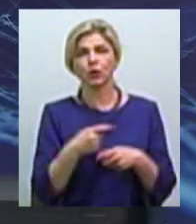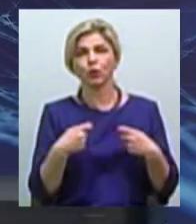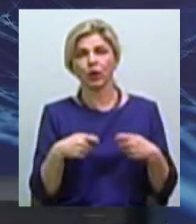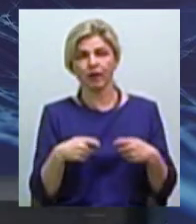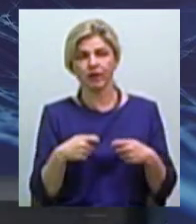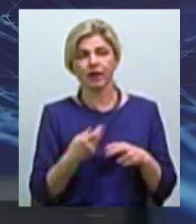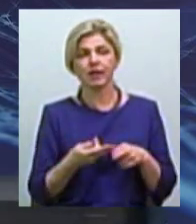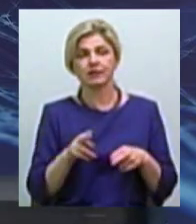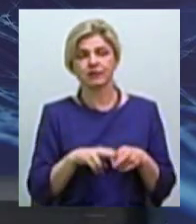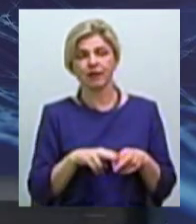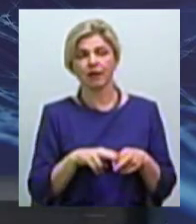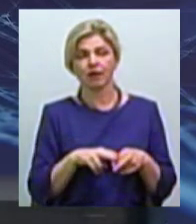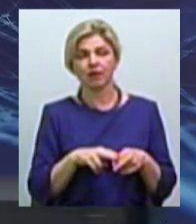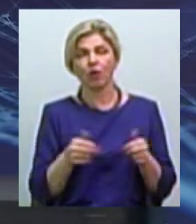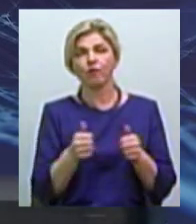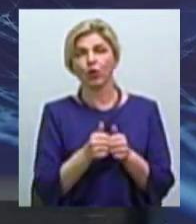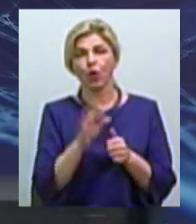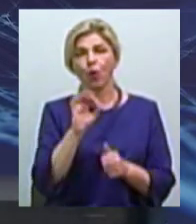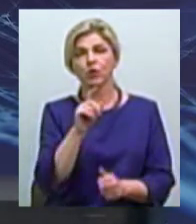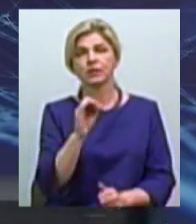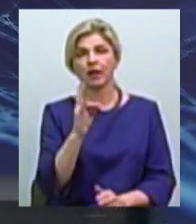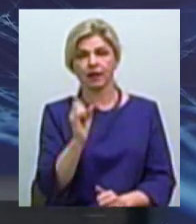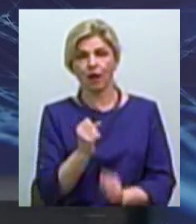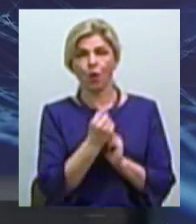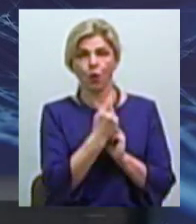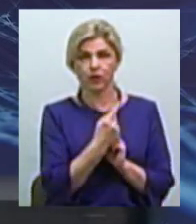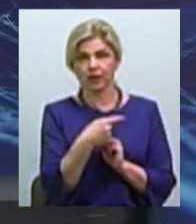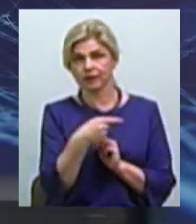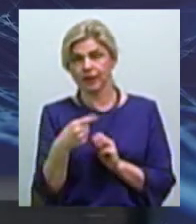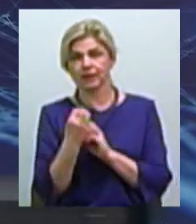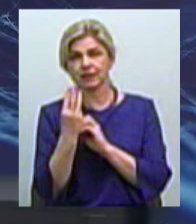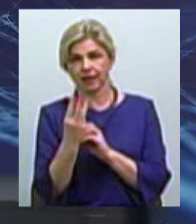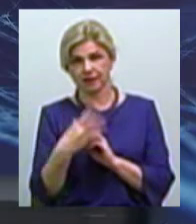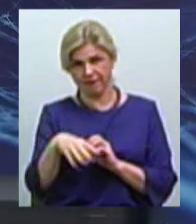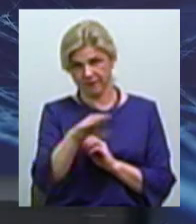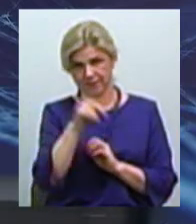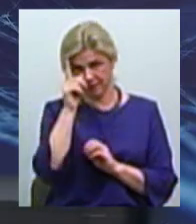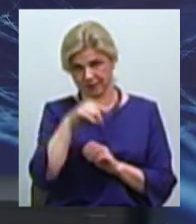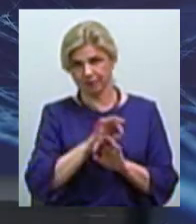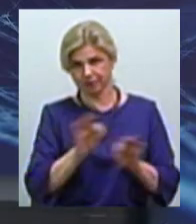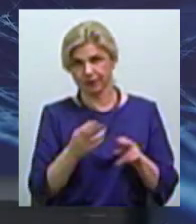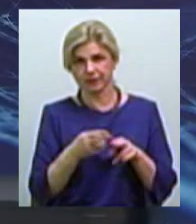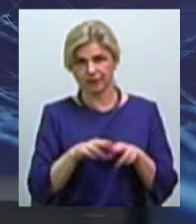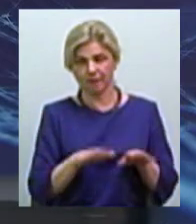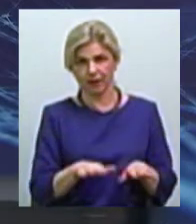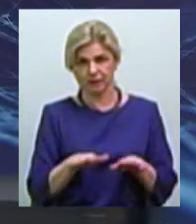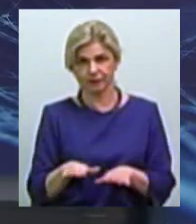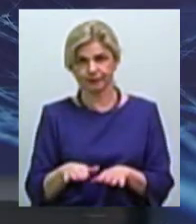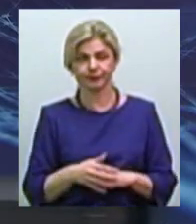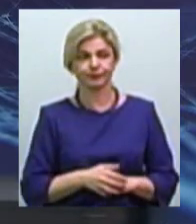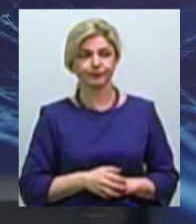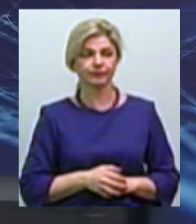це вулиця Озерна 11-13. Це всі знають це місце. І я